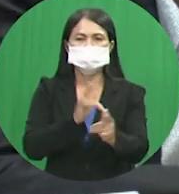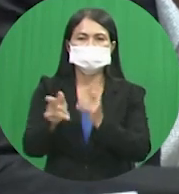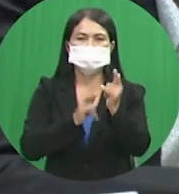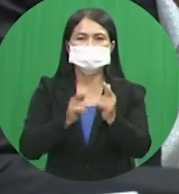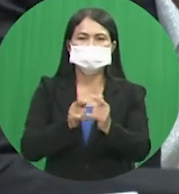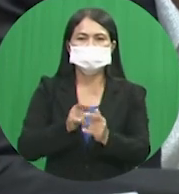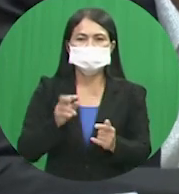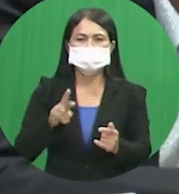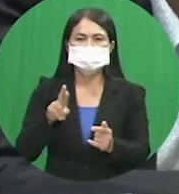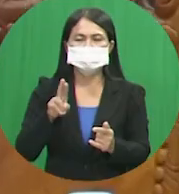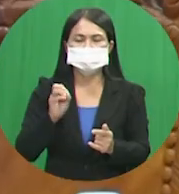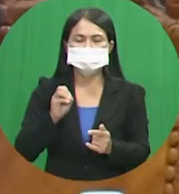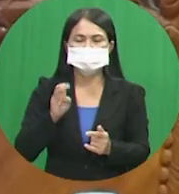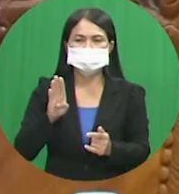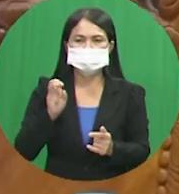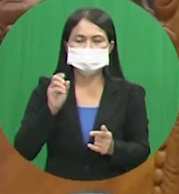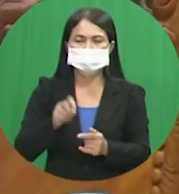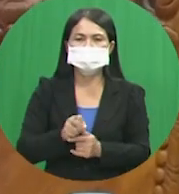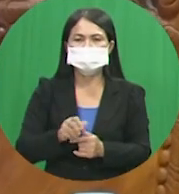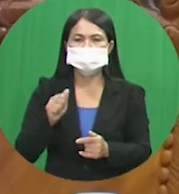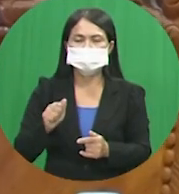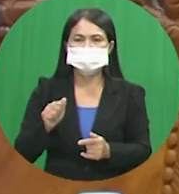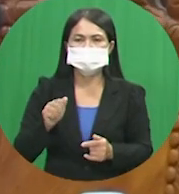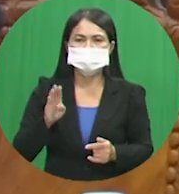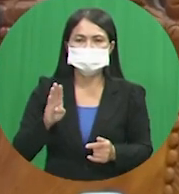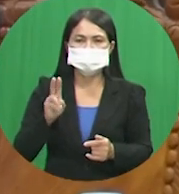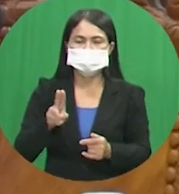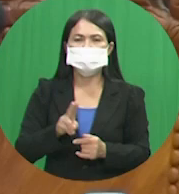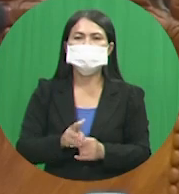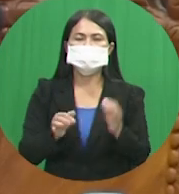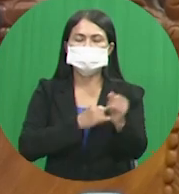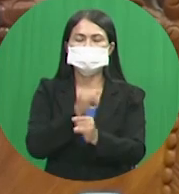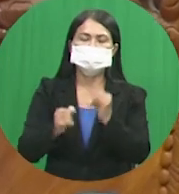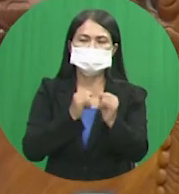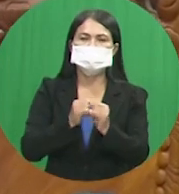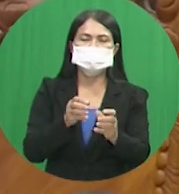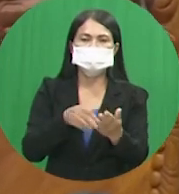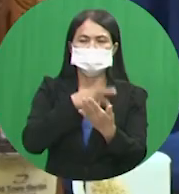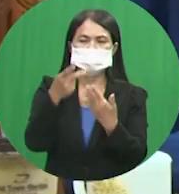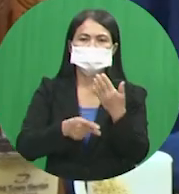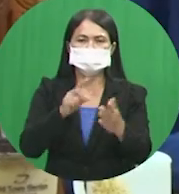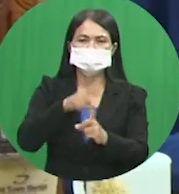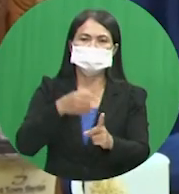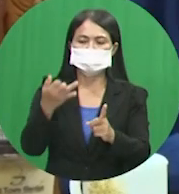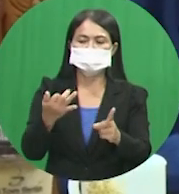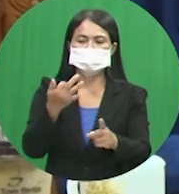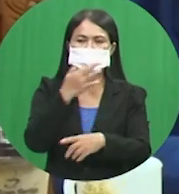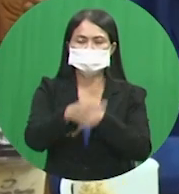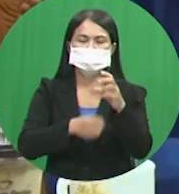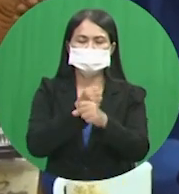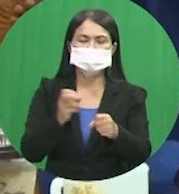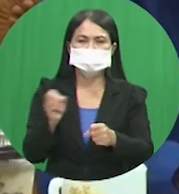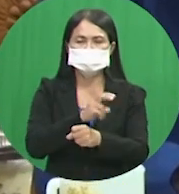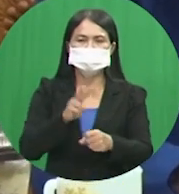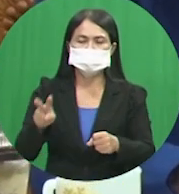រ៉ូបូត ABU RobotCon លក្ខណៈអន្តរជាតិក្រុងធ្វើឡើងនៅក្នុងខែសីហាឆ្នាំ